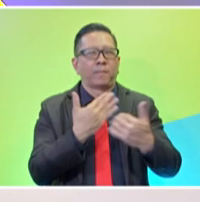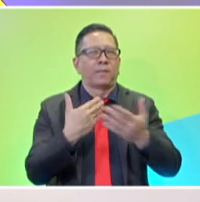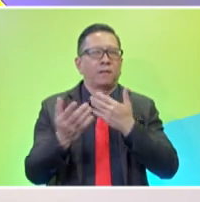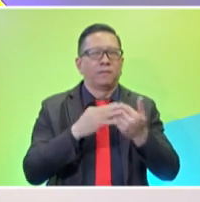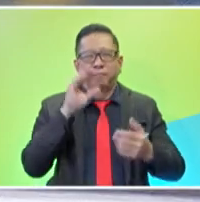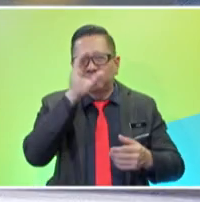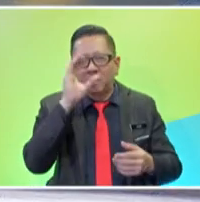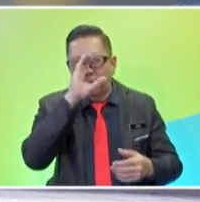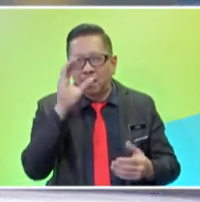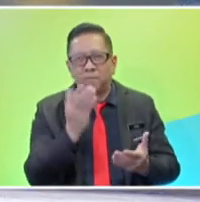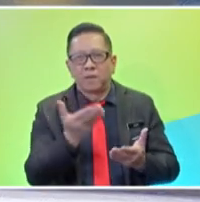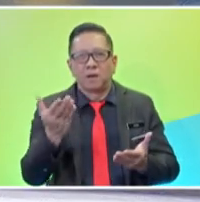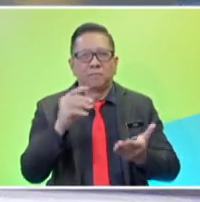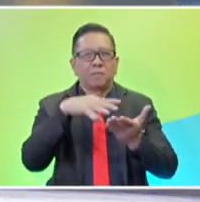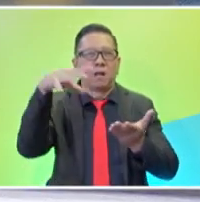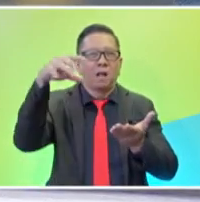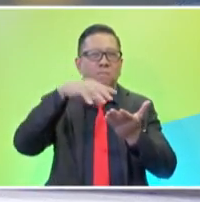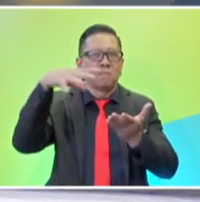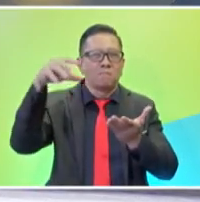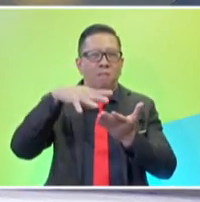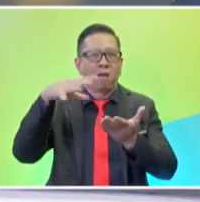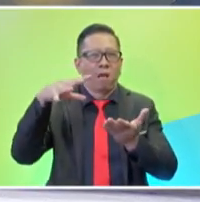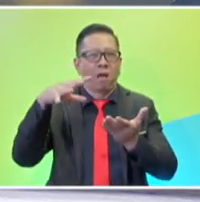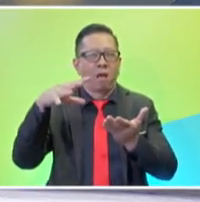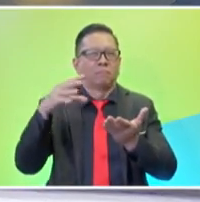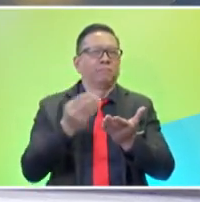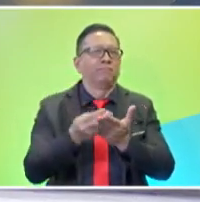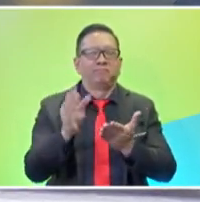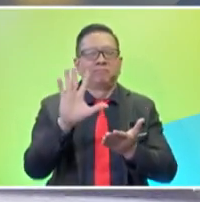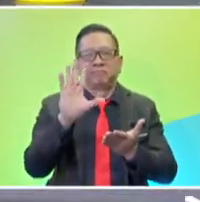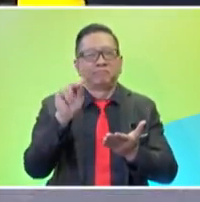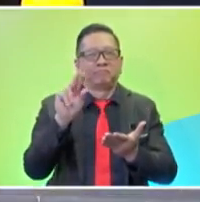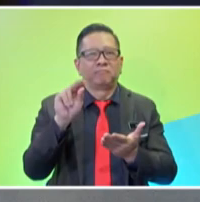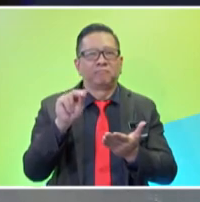barang-barang yang tidak tumbuh apa nih beli mahal